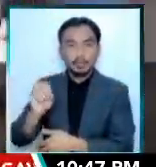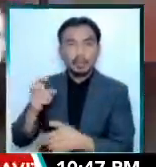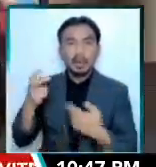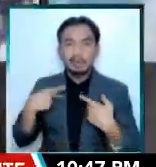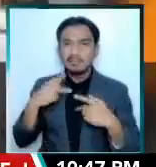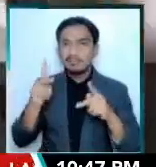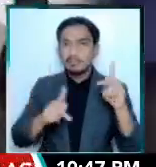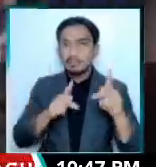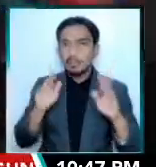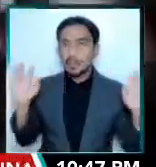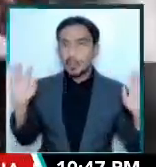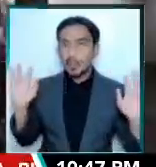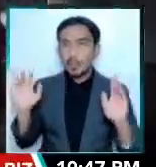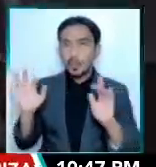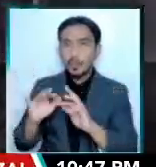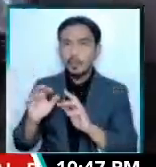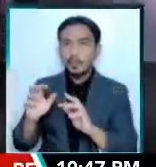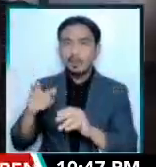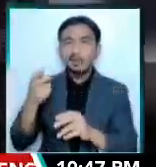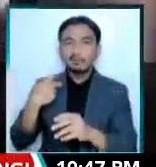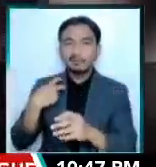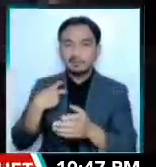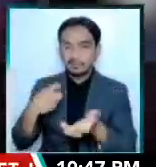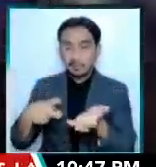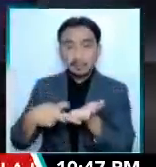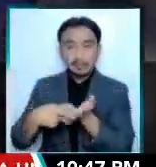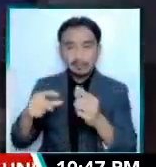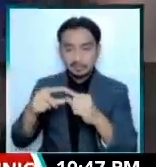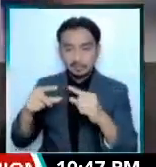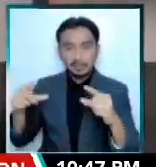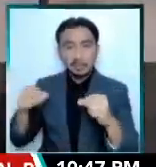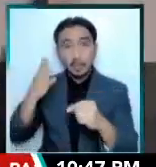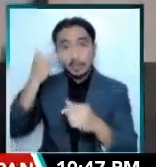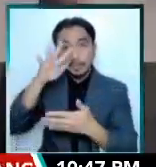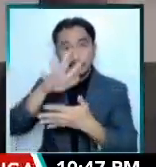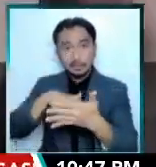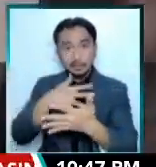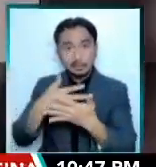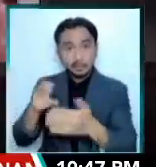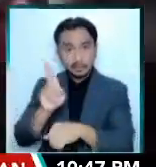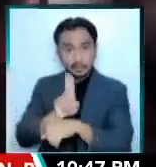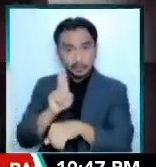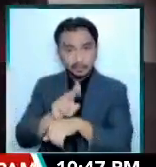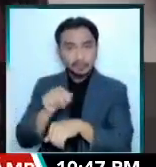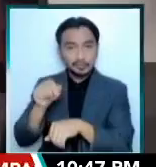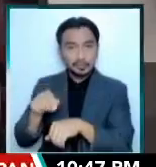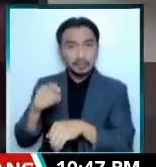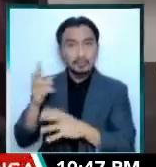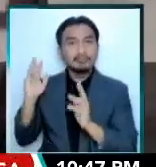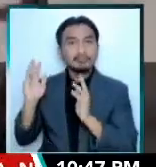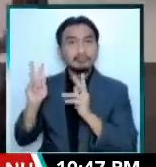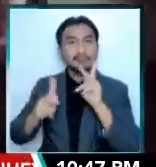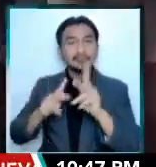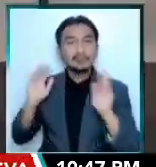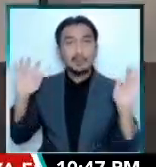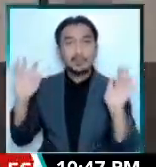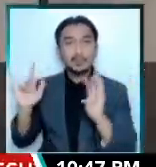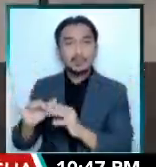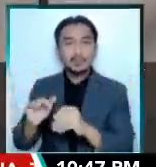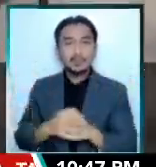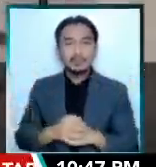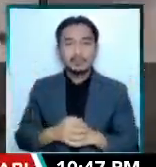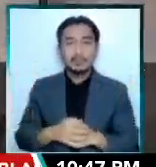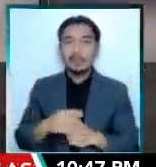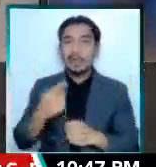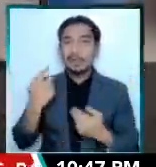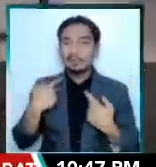kahapon ang mga taong kukuha ng stop. By schedule at per stop basis ang sistema roon ng pagbabakuna. Sa dami, hindi nasunod ang